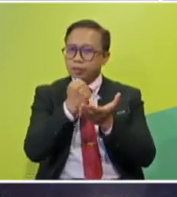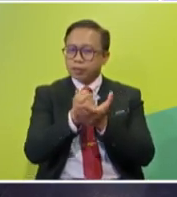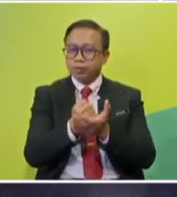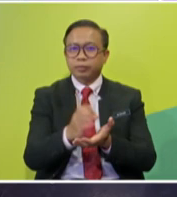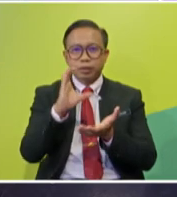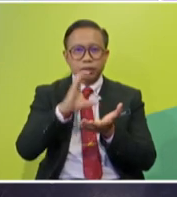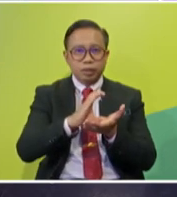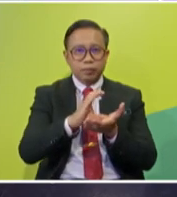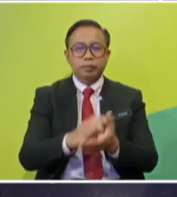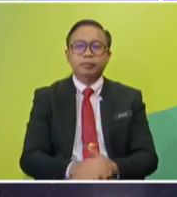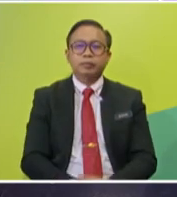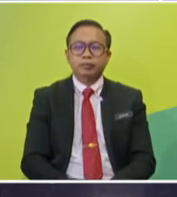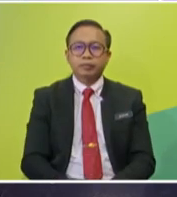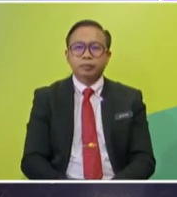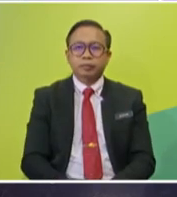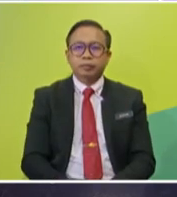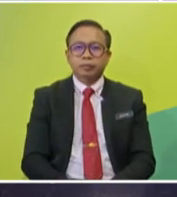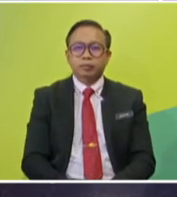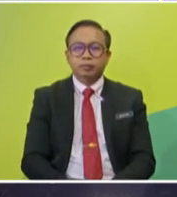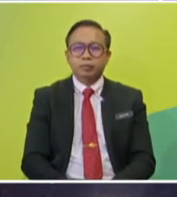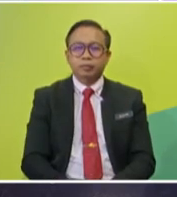saja objek yang ada sekarang kita